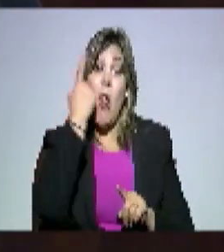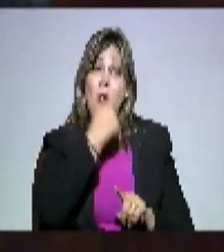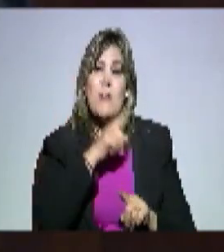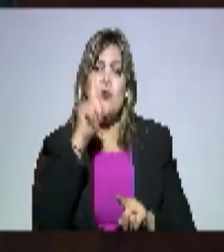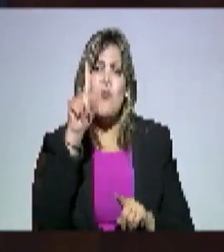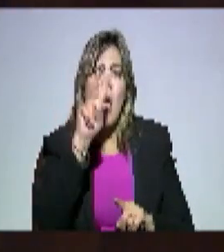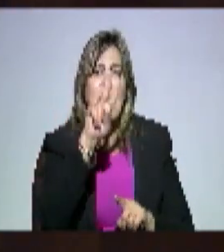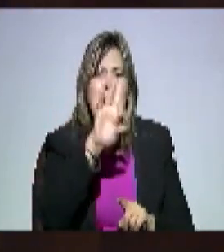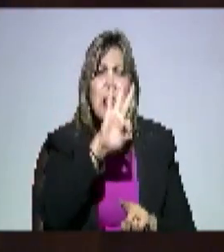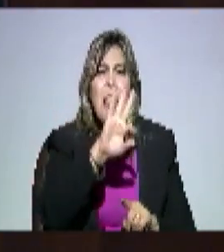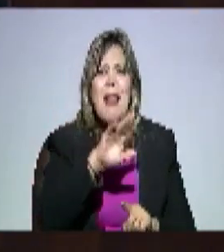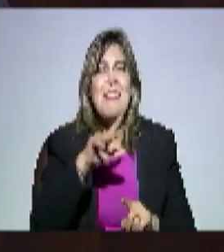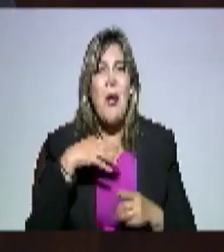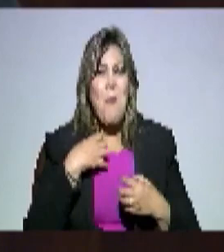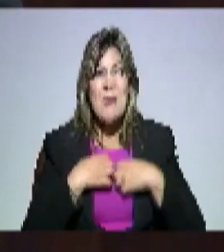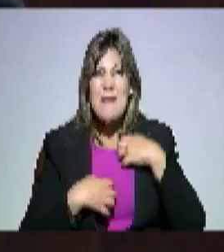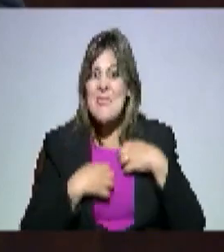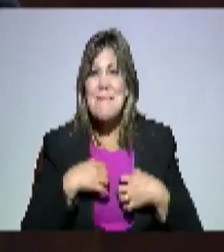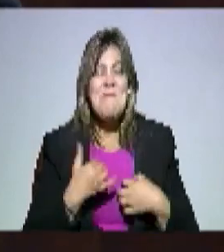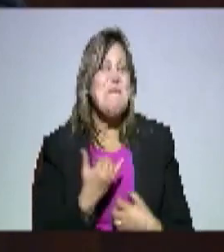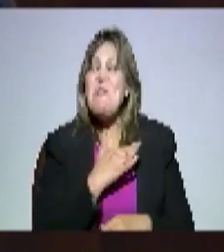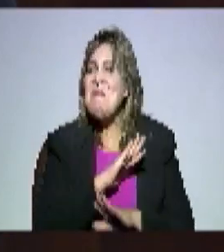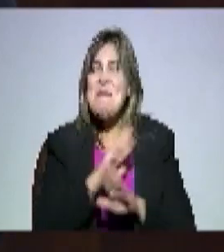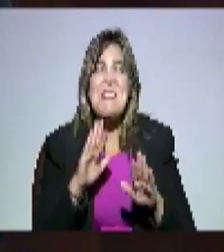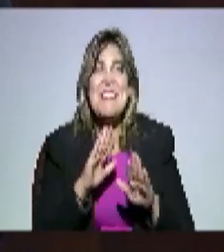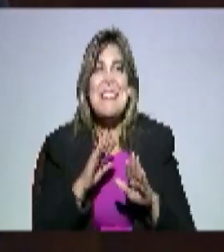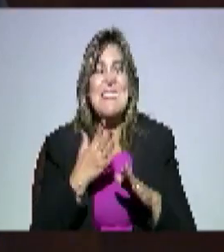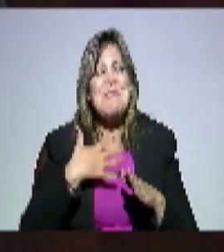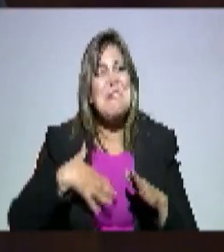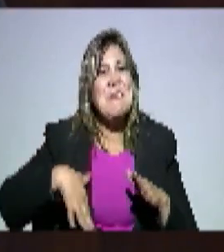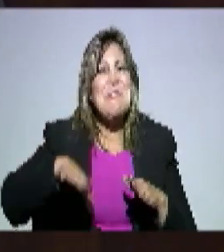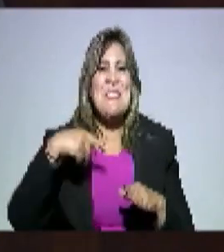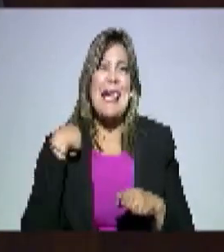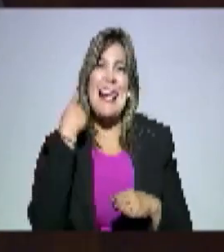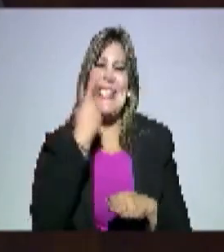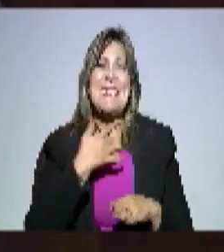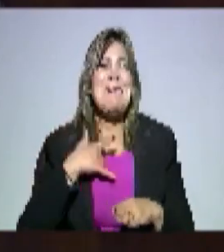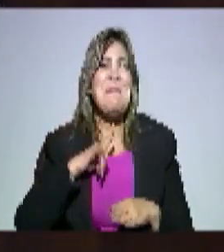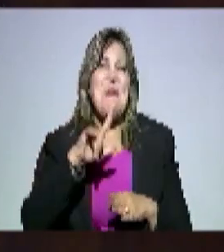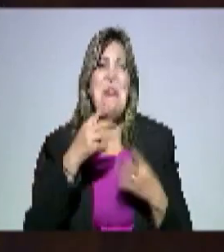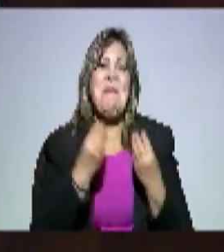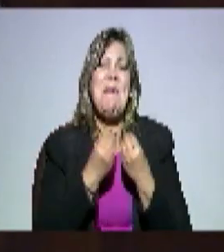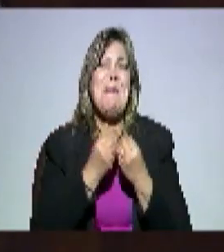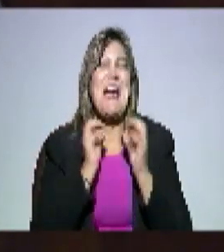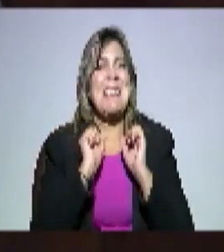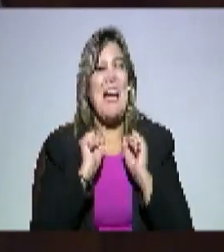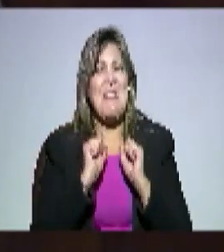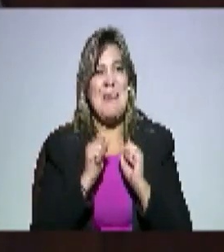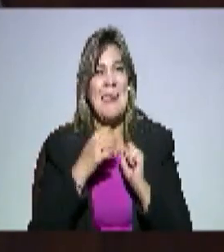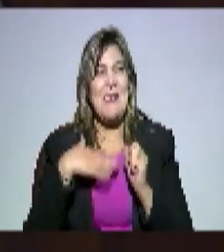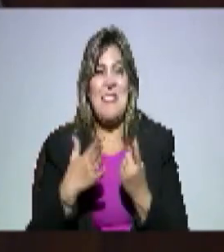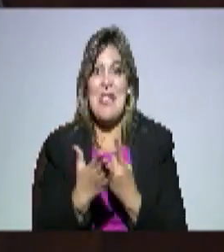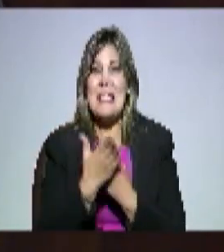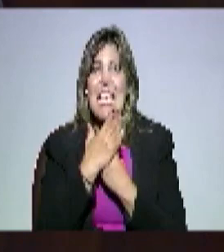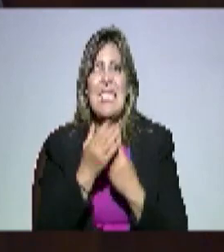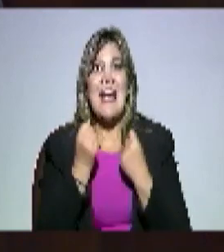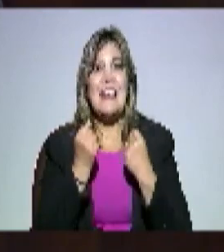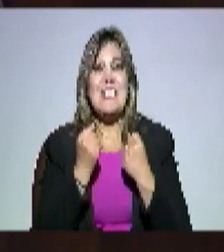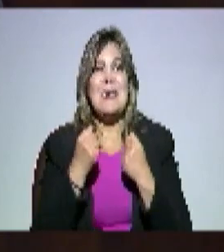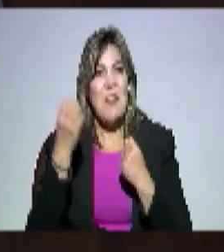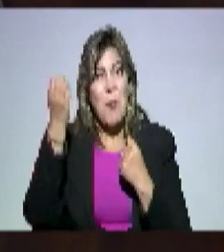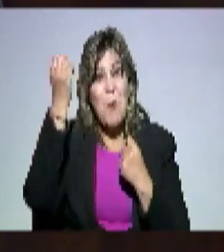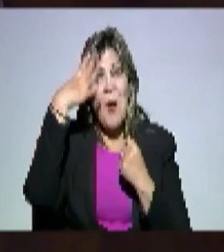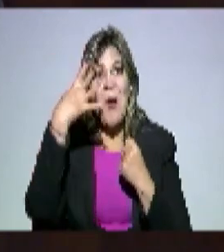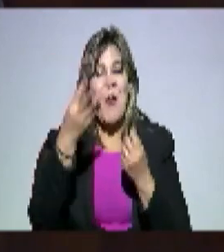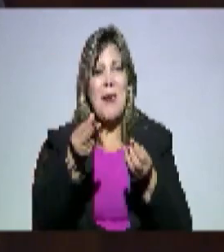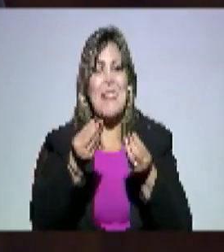10 100 مش بيغيروا من بعض وكل ما كترت كل كل مكان ليك قوه وليك ضهر اقوى البركات اللي